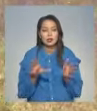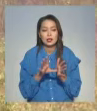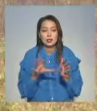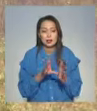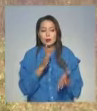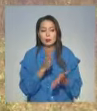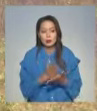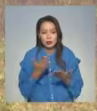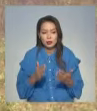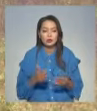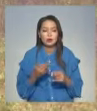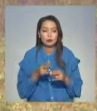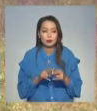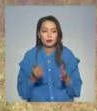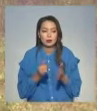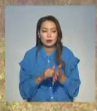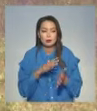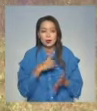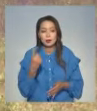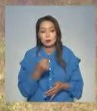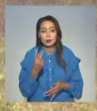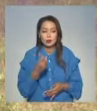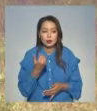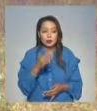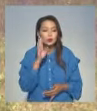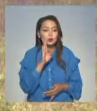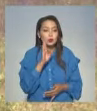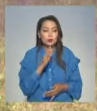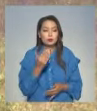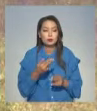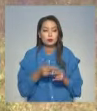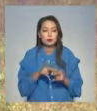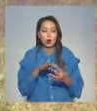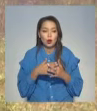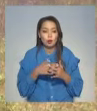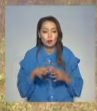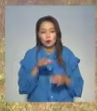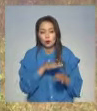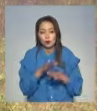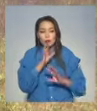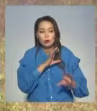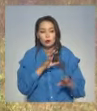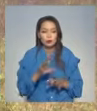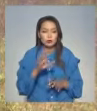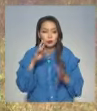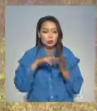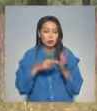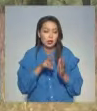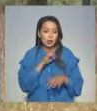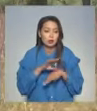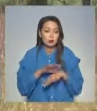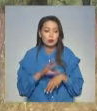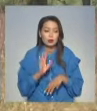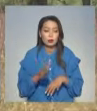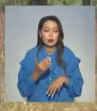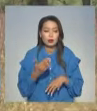электроэнергиясы бар. Енді қазір сол бір екі аптада ауыз сумен осы ауылды толық қамтамасыз ететін жаңа жоба іске асыватыр екен.